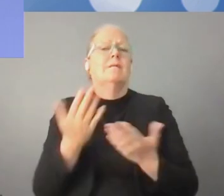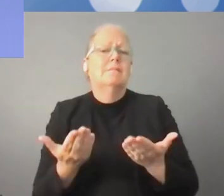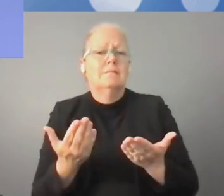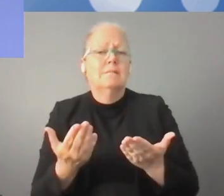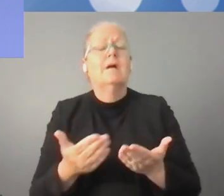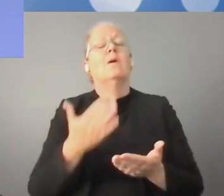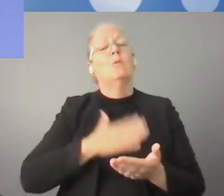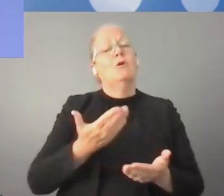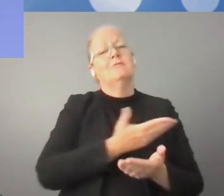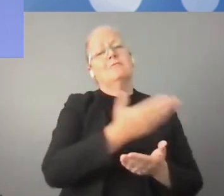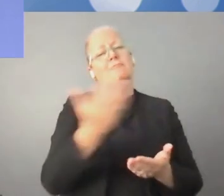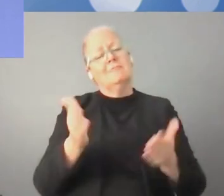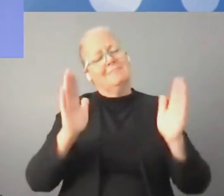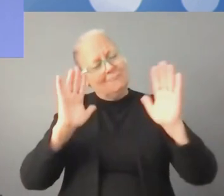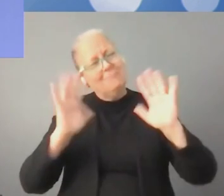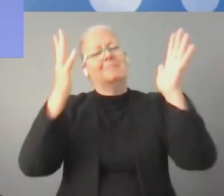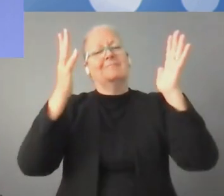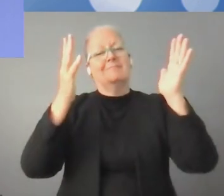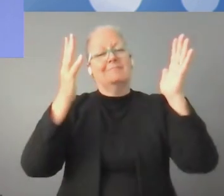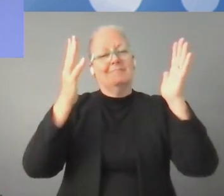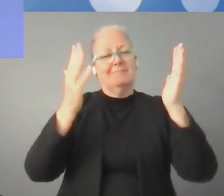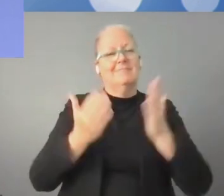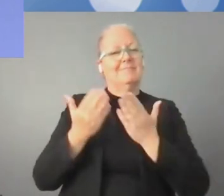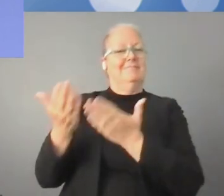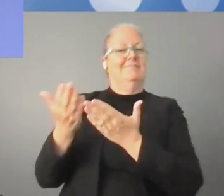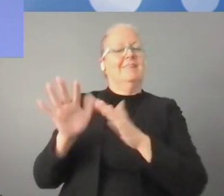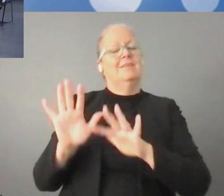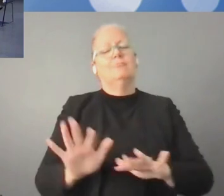乐教育重要性的